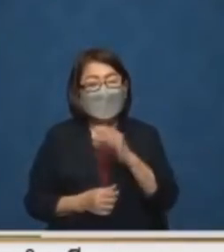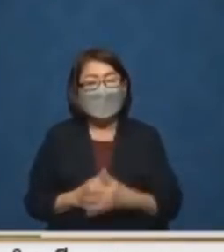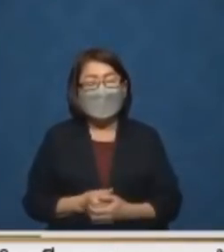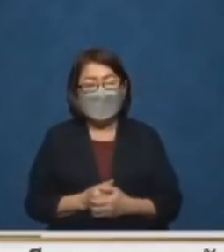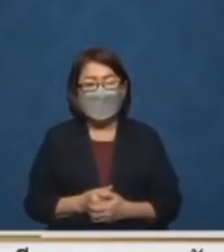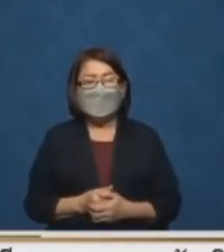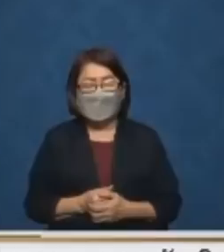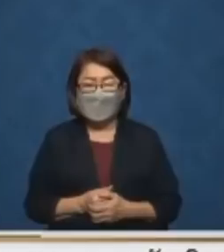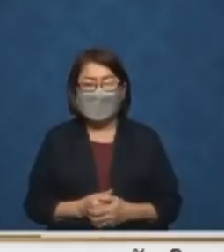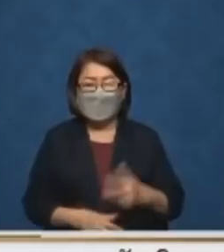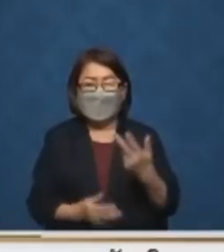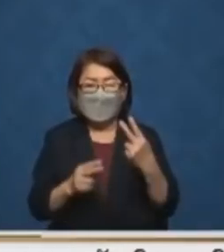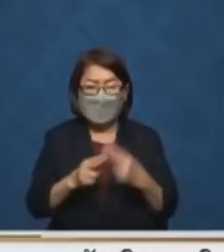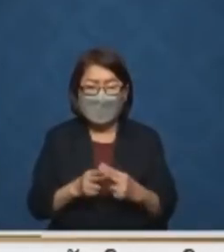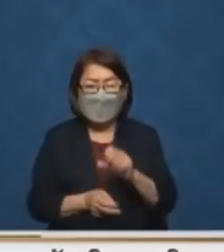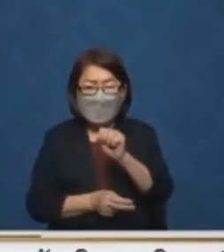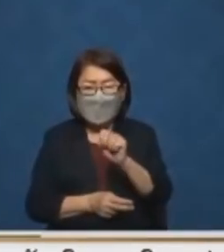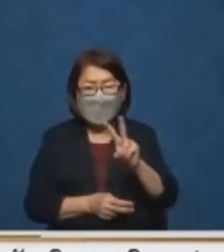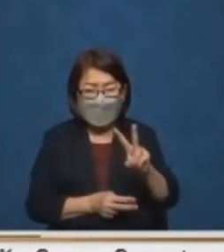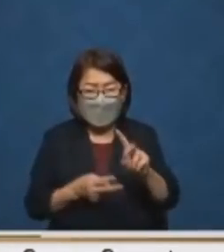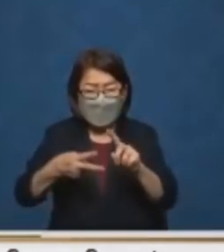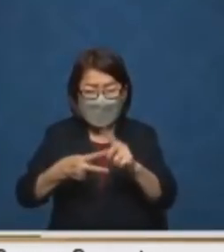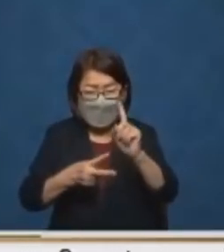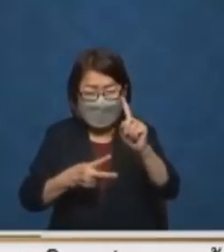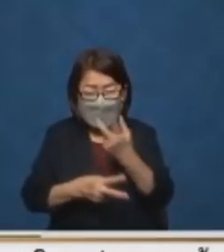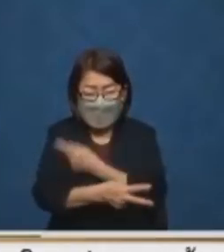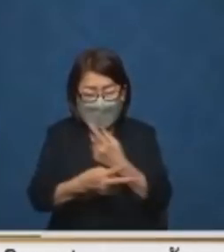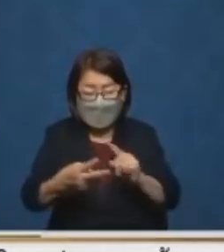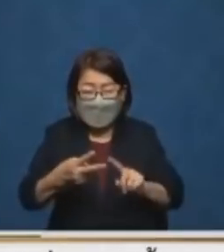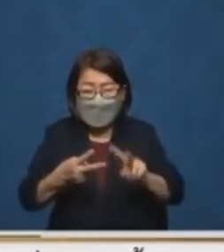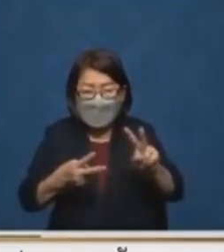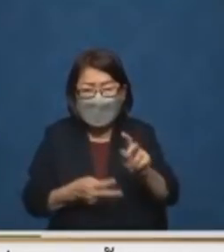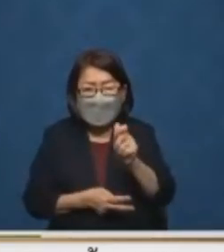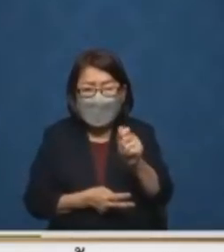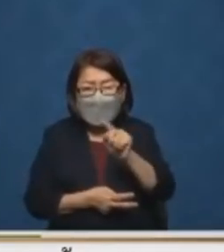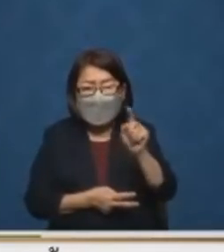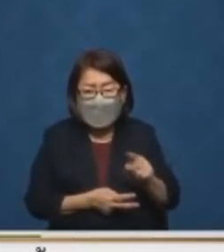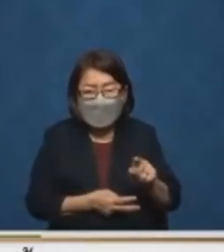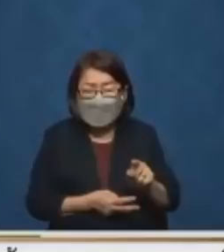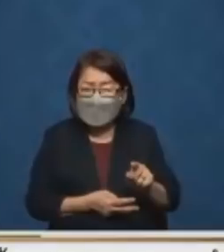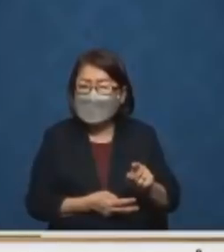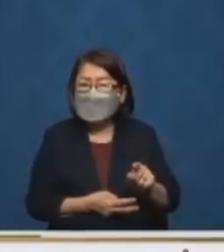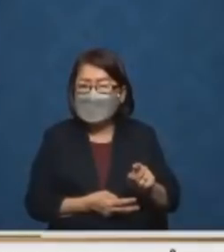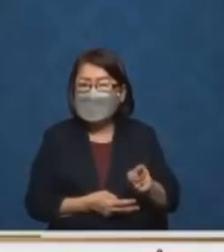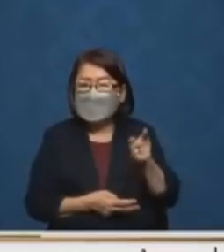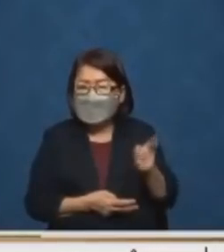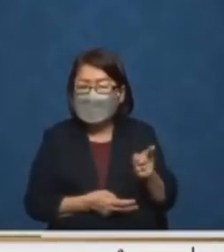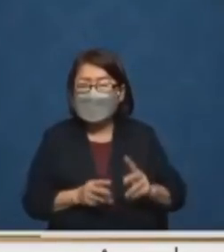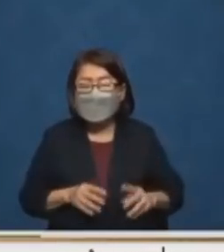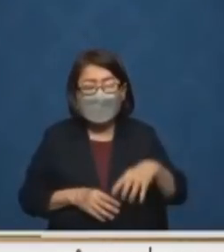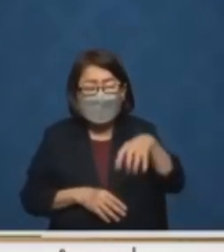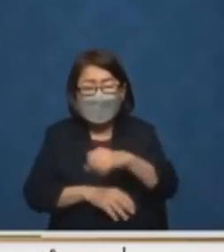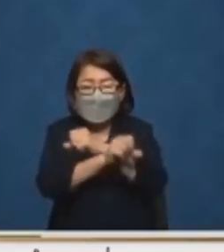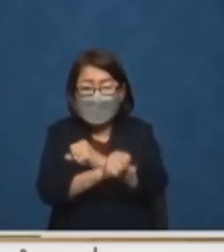ฉีดวัคซีนยี่ห้อชีโวัค กับยี่ห้อ AstraZeneca เข็ที่ 2ตามแวทางที่กมควบคุมโกได้นึเนิการ